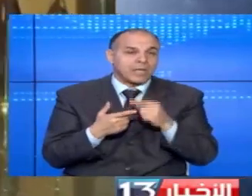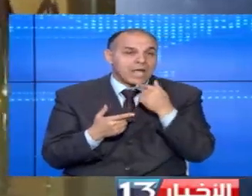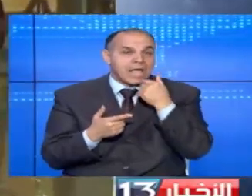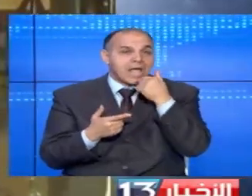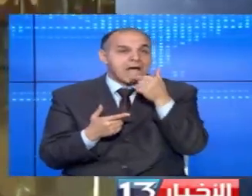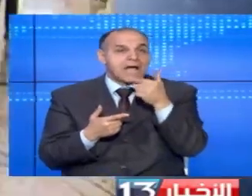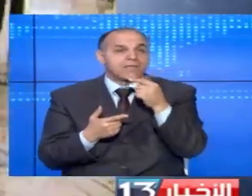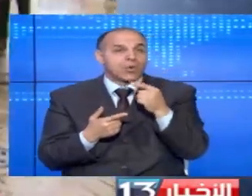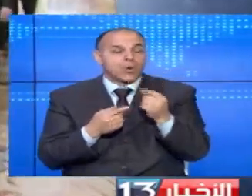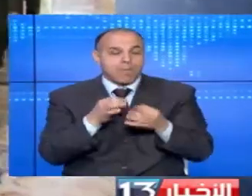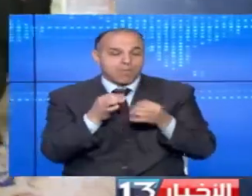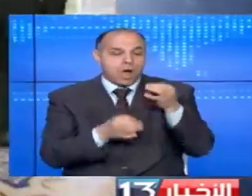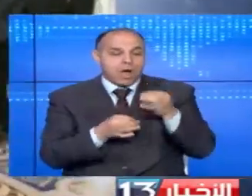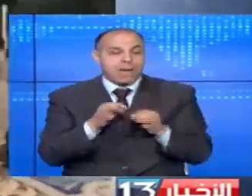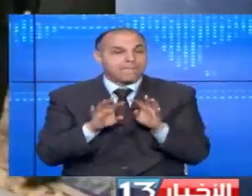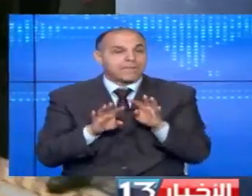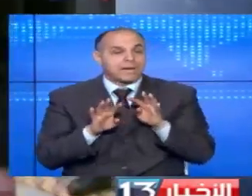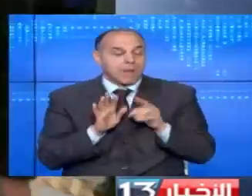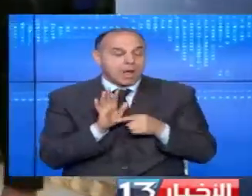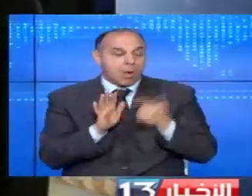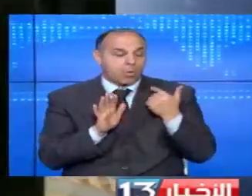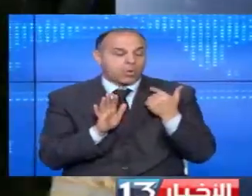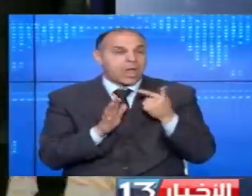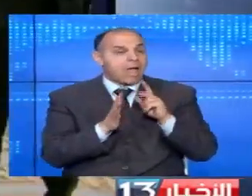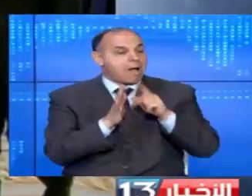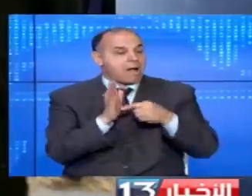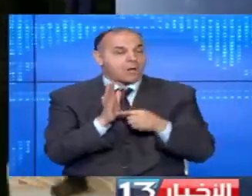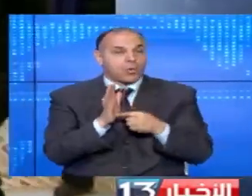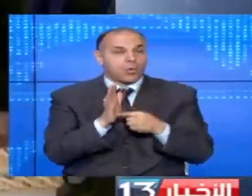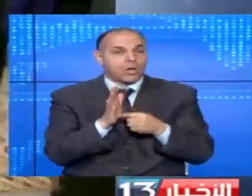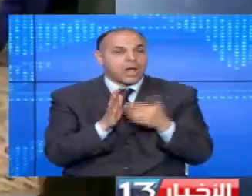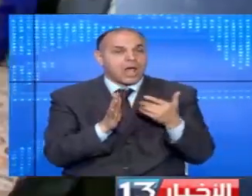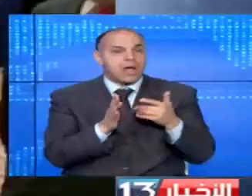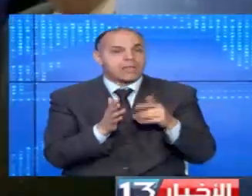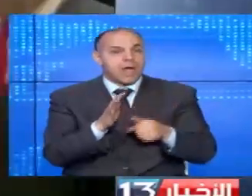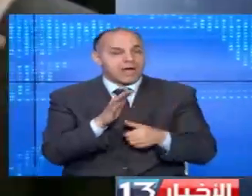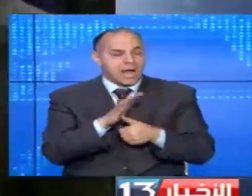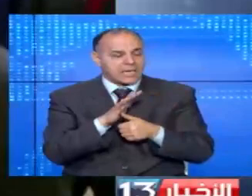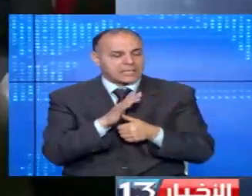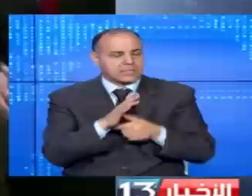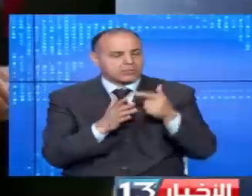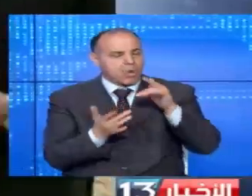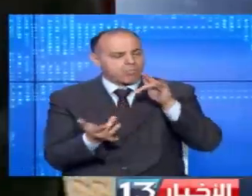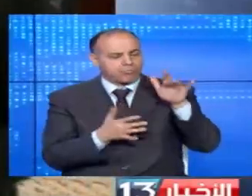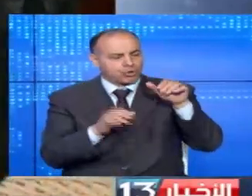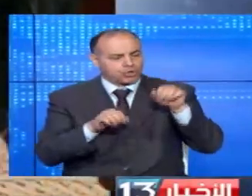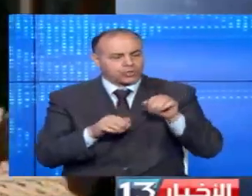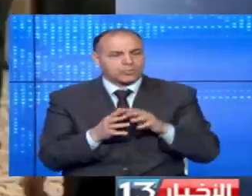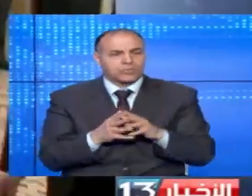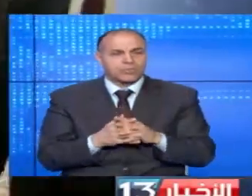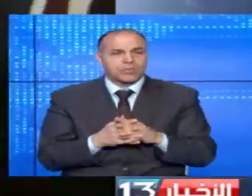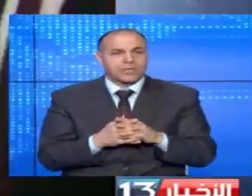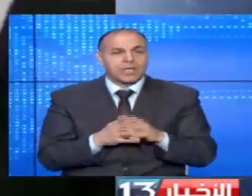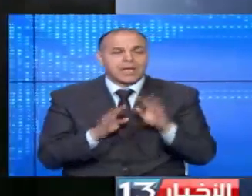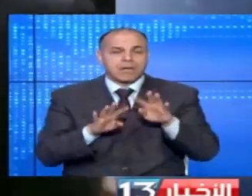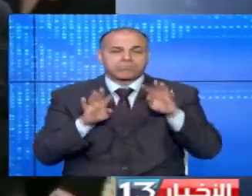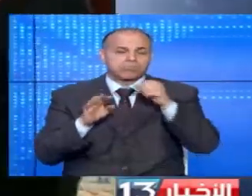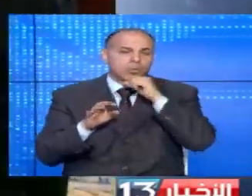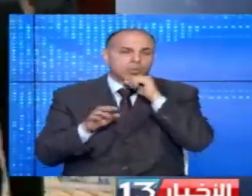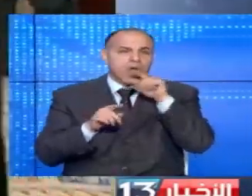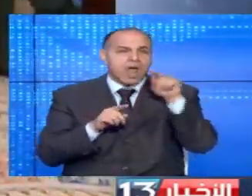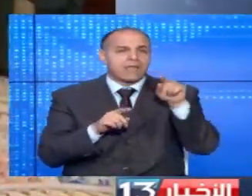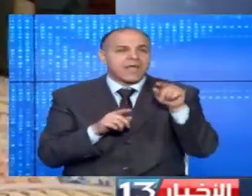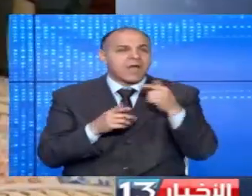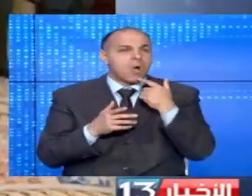سفارتي محاكمه برلمانيه عن قرار يقضي بتنحيه اي رئيس اذا برا مجلس الشيوخ كل من اندرو جونسون